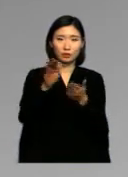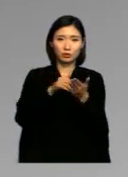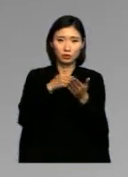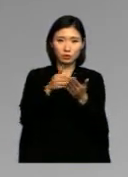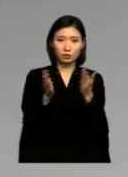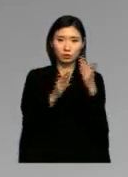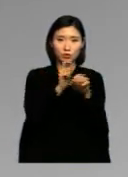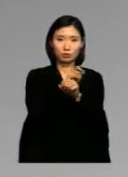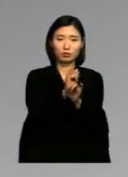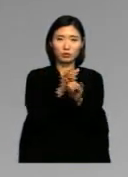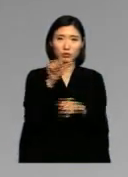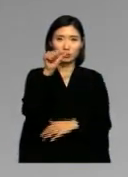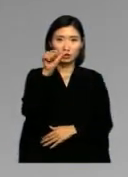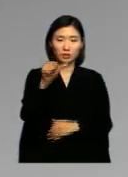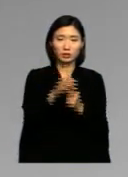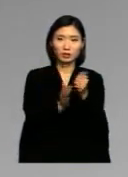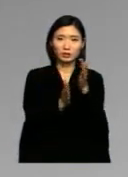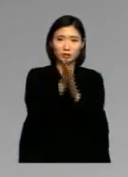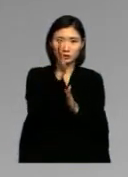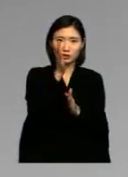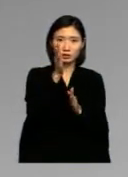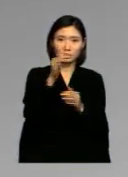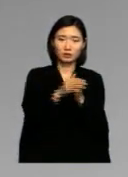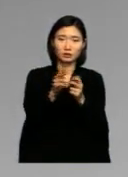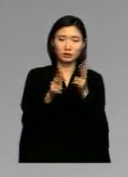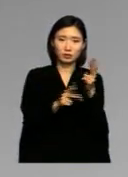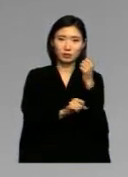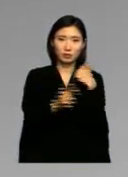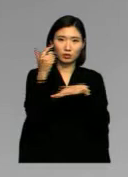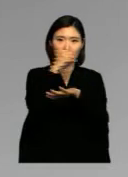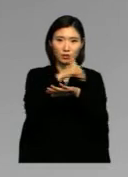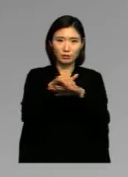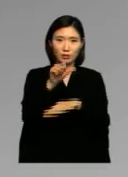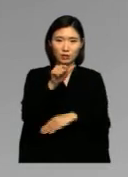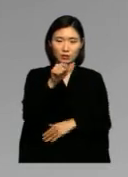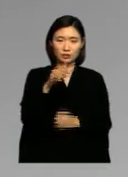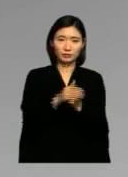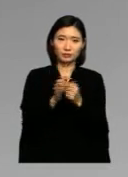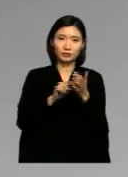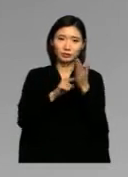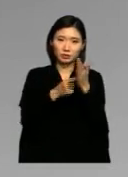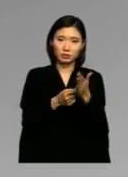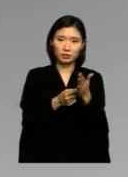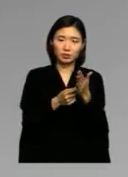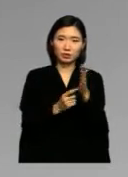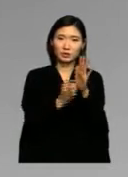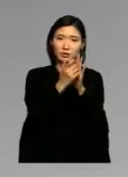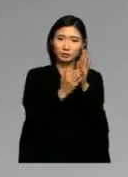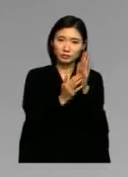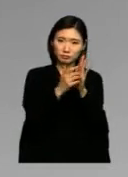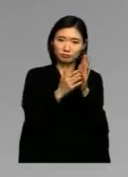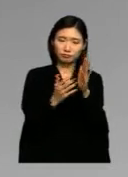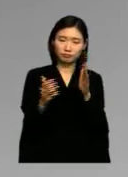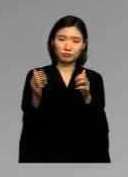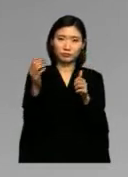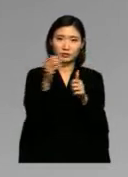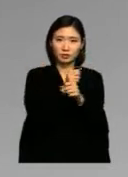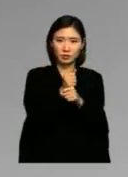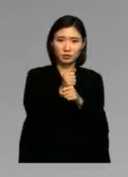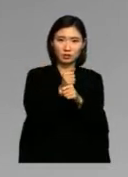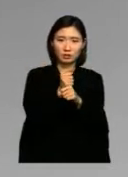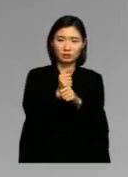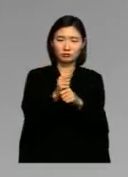동두천시 공무원 A씨는 시책 사업인 비기본계획 용역을 진행하면서 입찰 부적격 업체와 부당하게